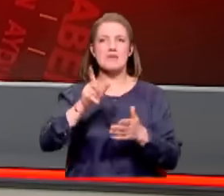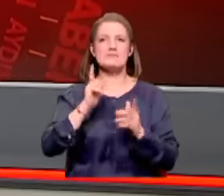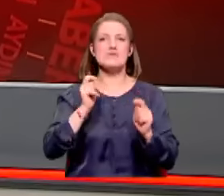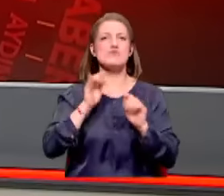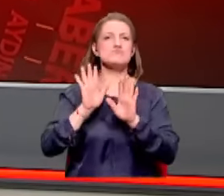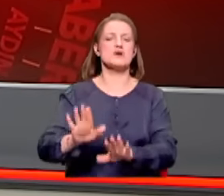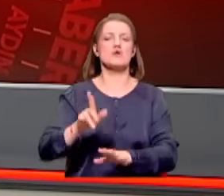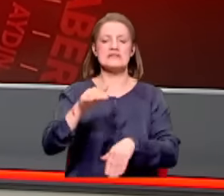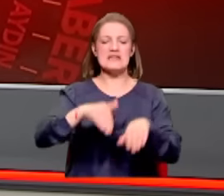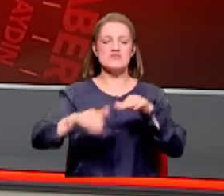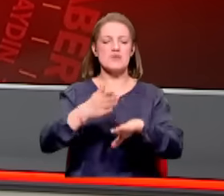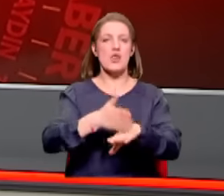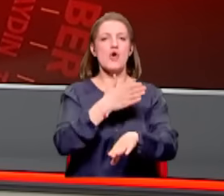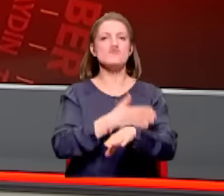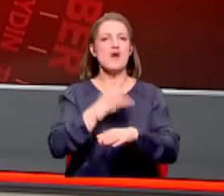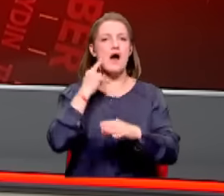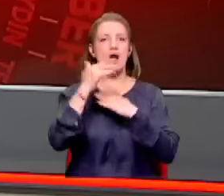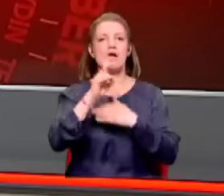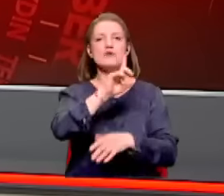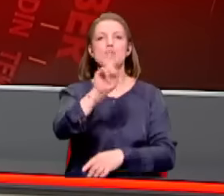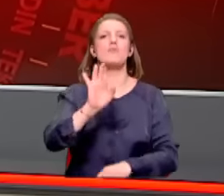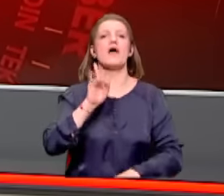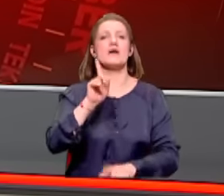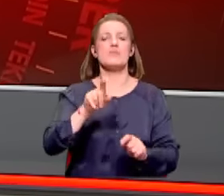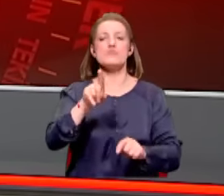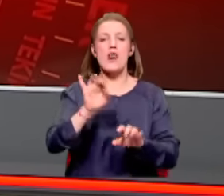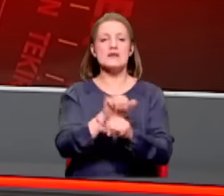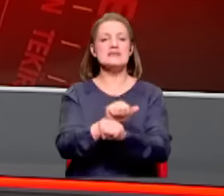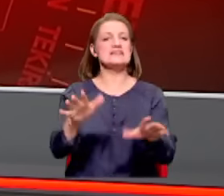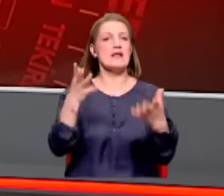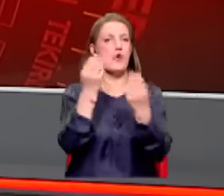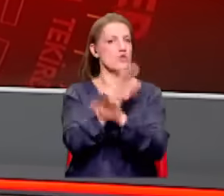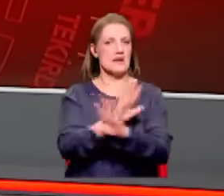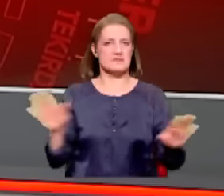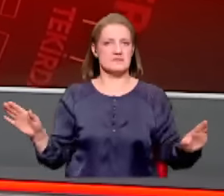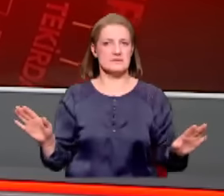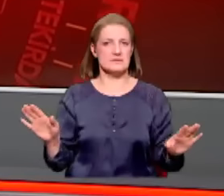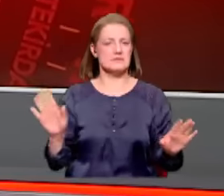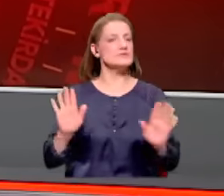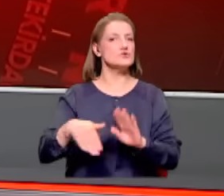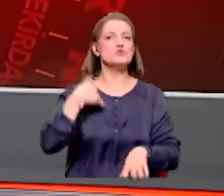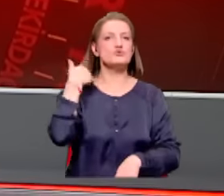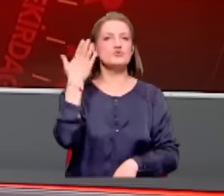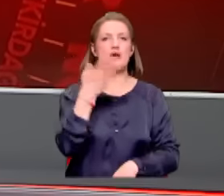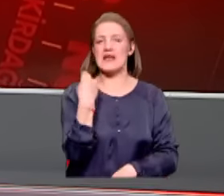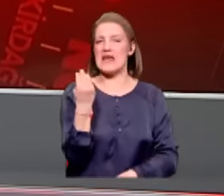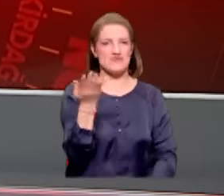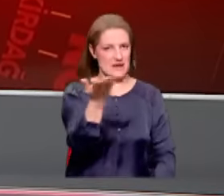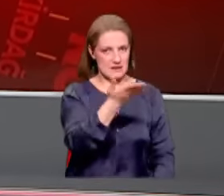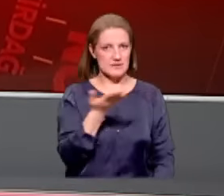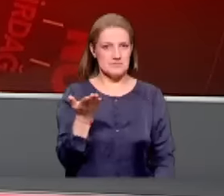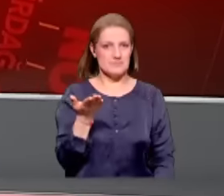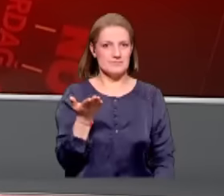Üstelik seçimden önce seçmene sormadan yapıyorsunuz. Böyle sistem olmaz. Sonra gençler.